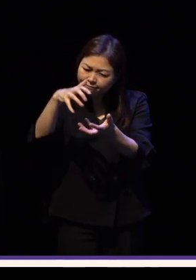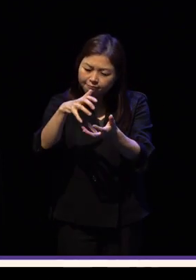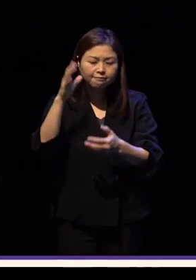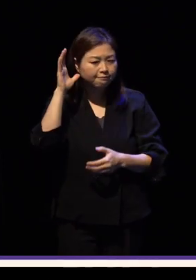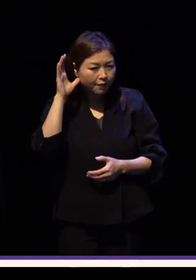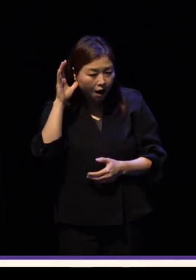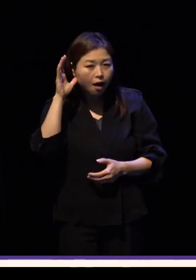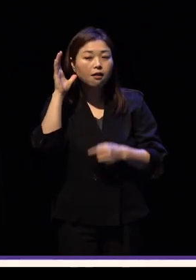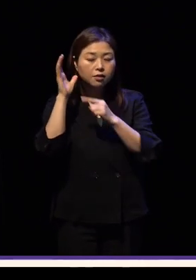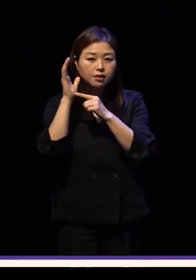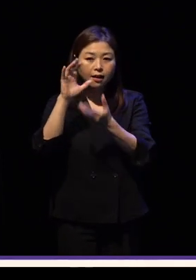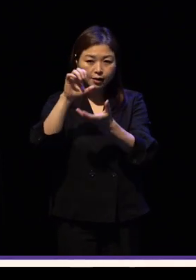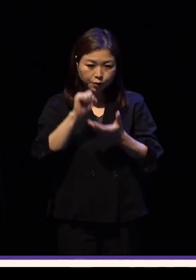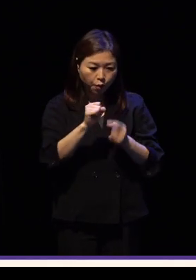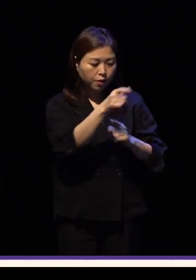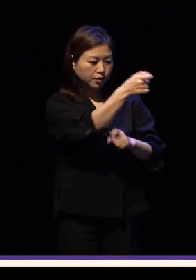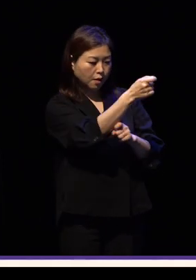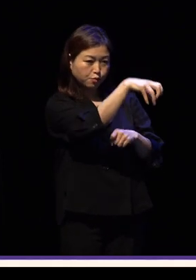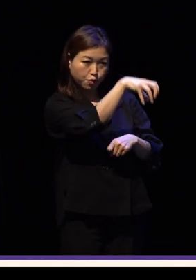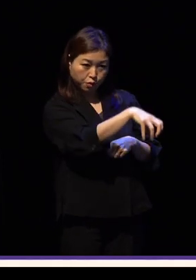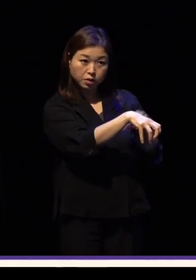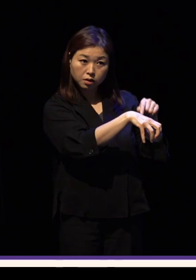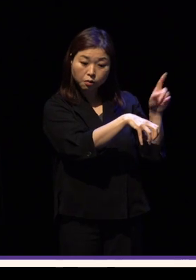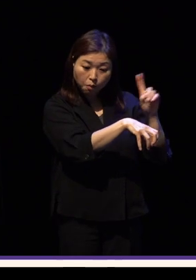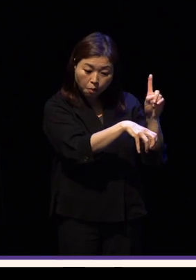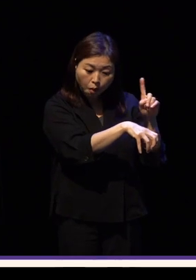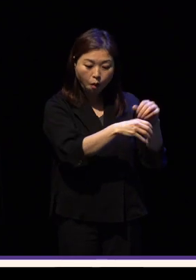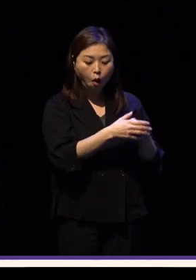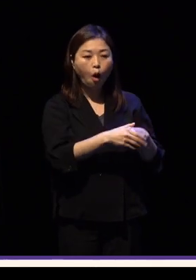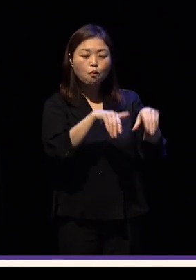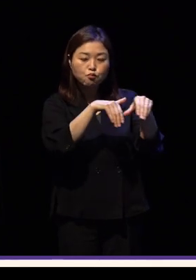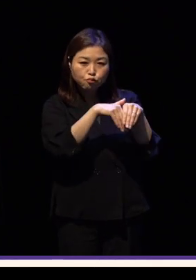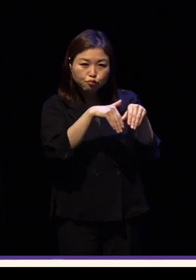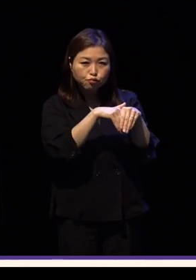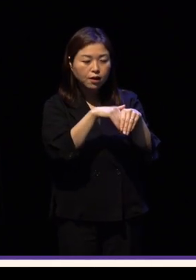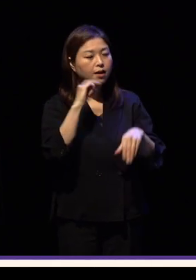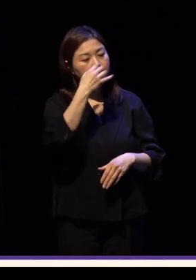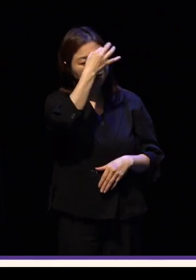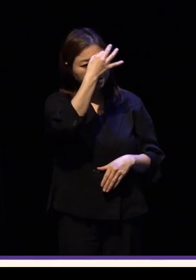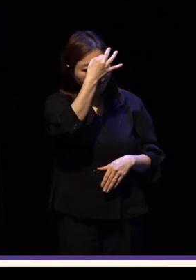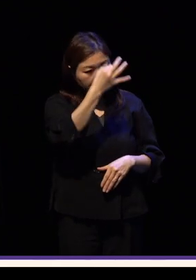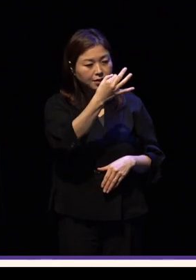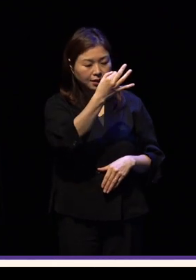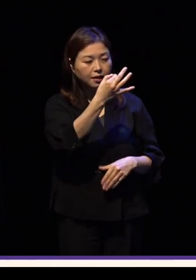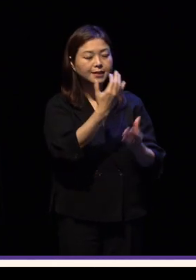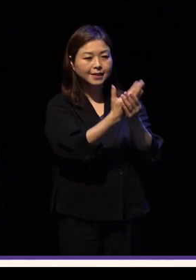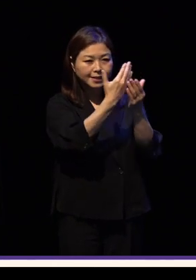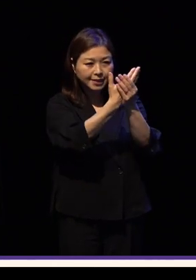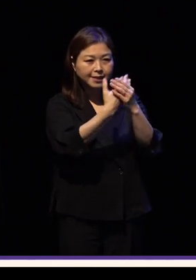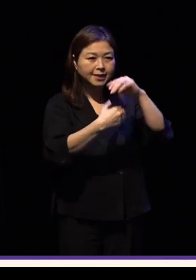바탕으로 사무처에서는 문해지는 기금 사업구조를 전면